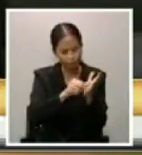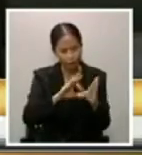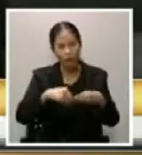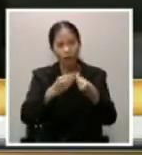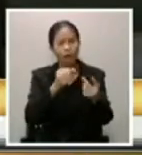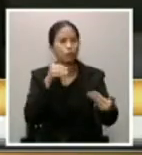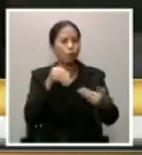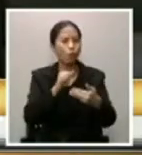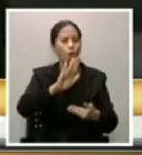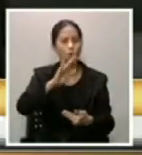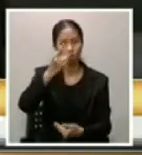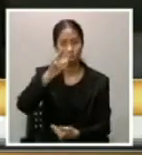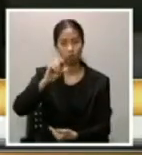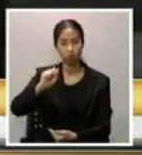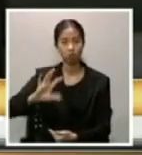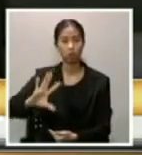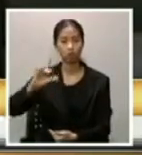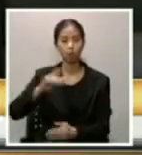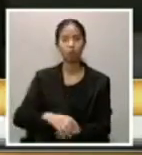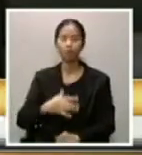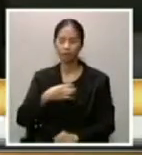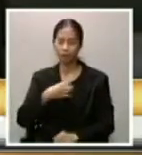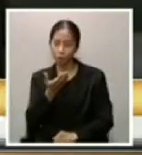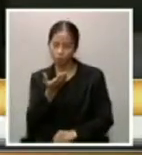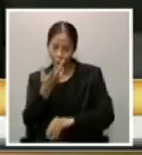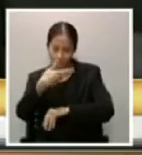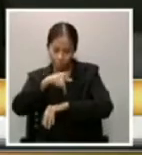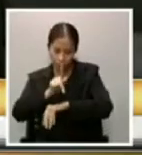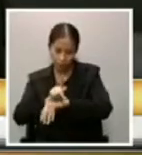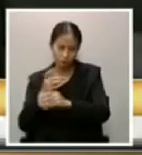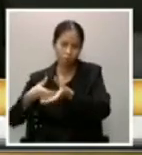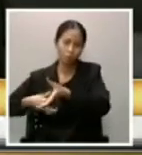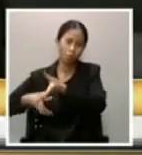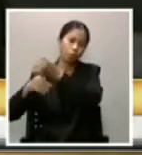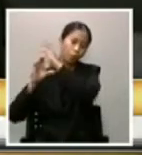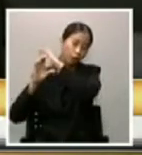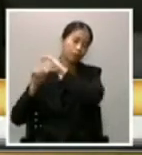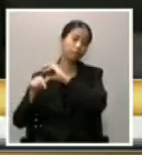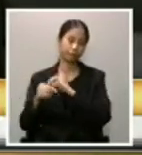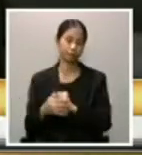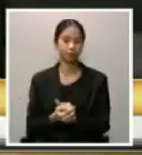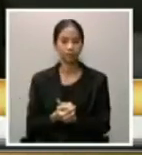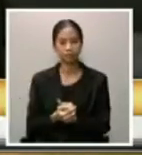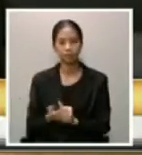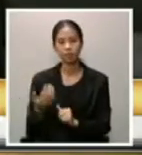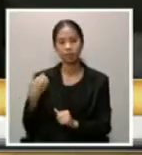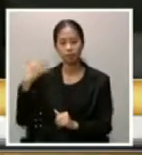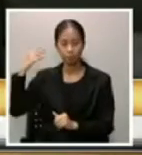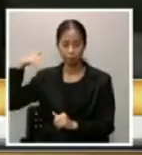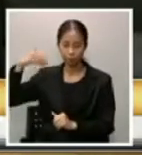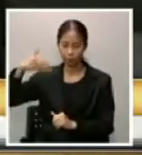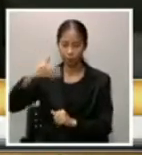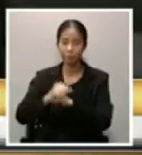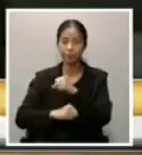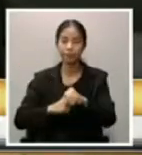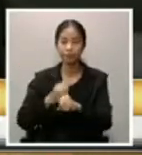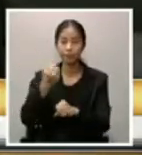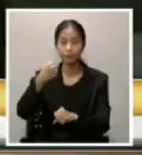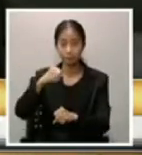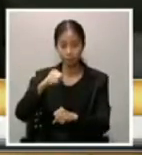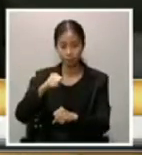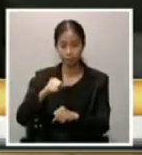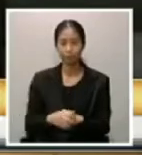จะขอให้ท่านประธานลองกลับมาทบทวนปัญหาที่สำคัญอย่างหนึ่งของปัญหาความขัดแย้งของประเทศไทยครับในตลอดหลายสิบปีที่ผ่านมาปั